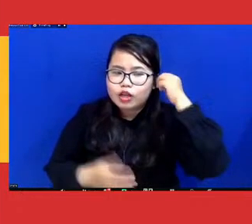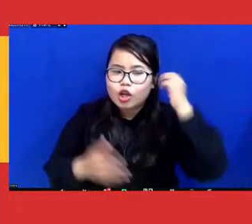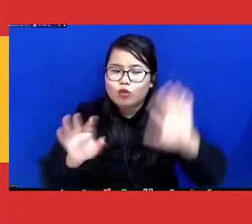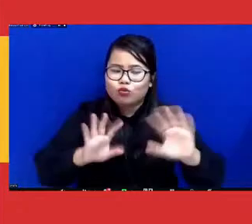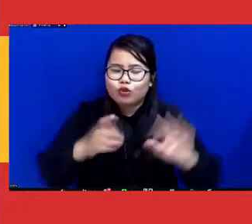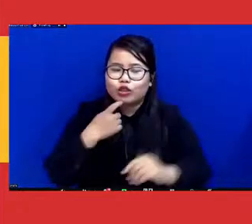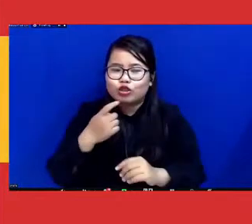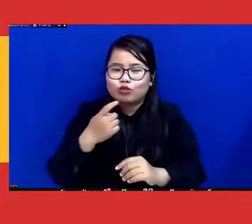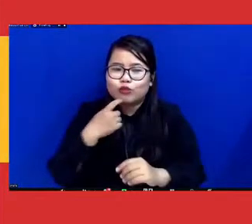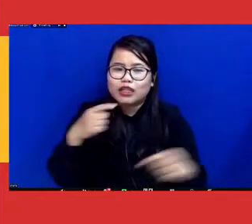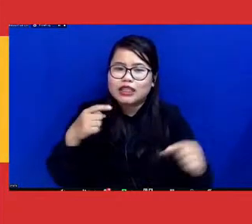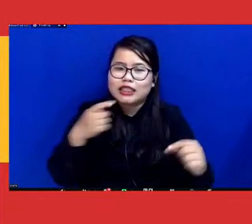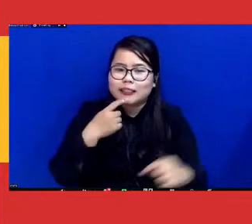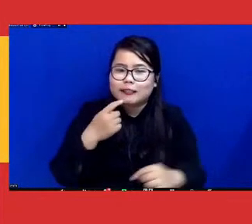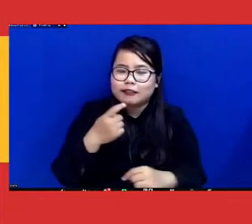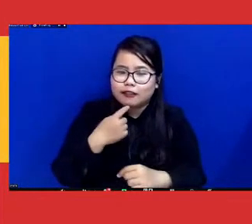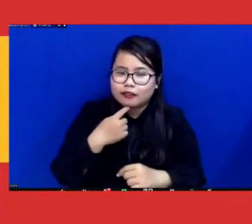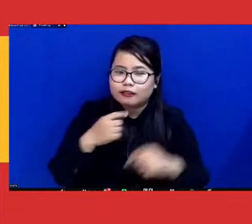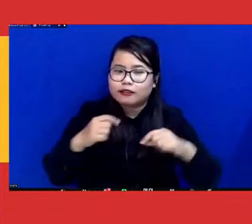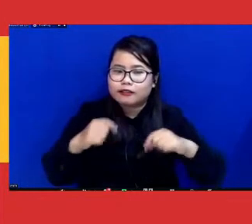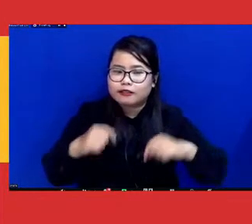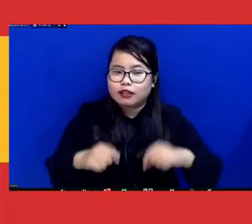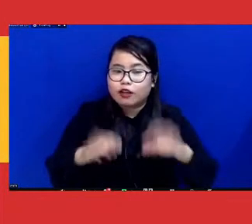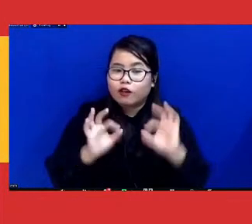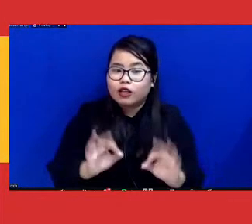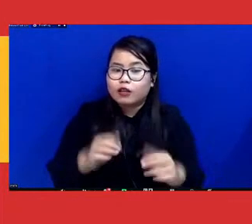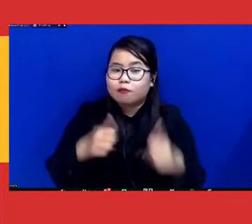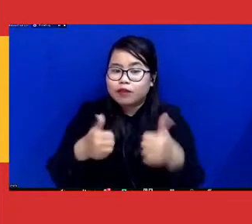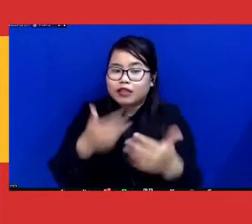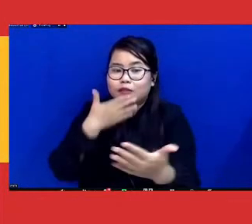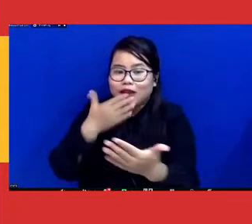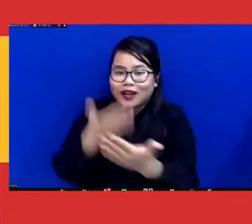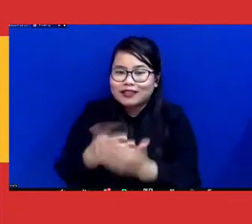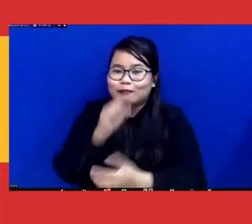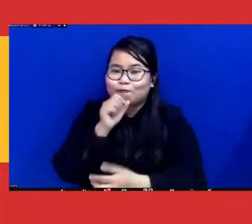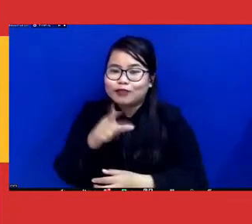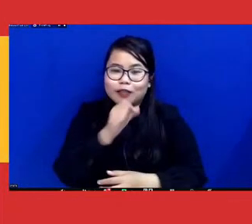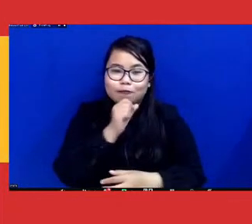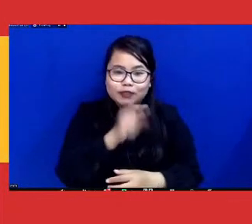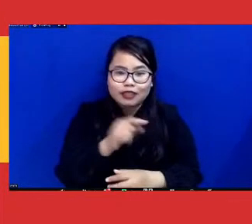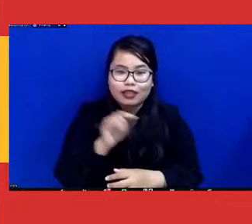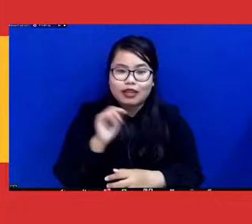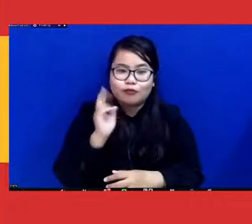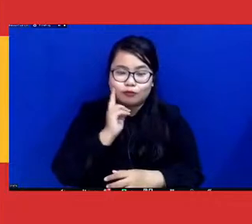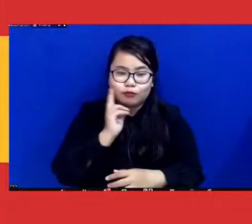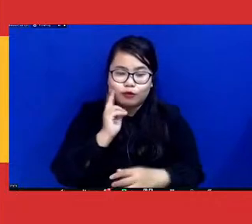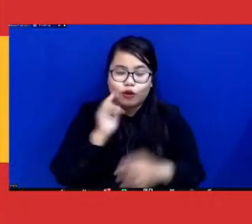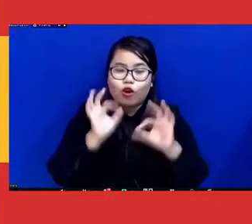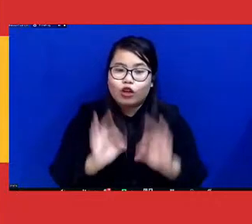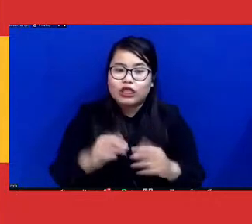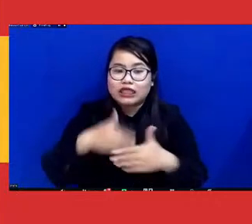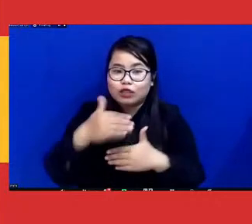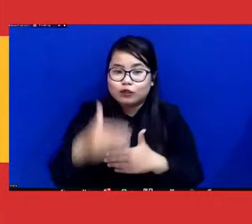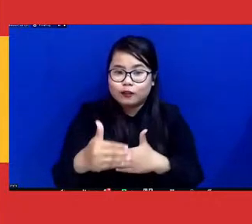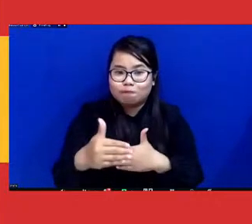dengan disaster resiliensi. Terima kasih atas pesan-pesannya Bu Bernadia, dan berikutnya kita